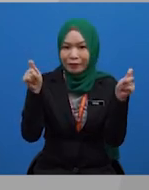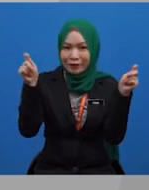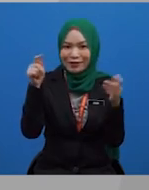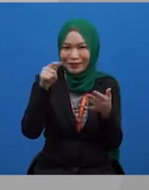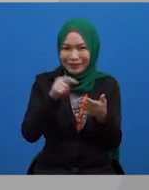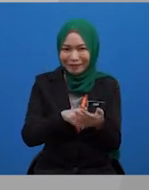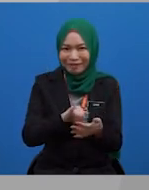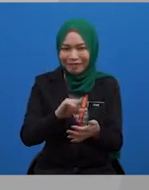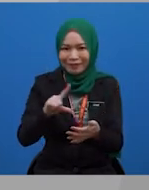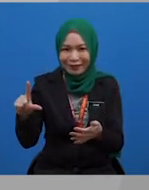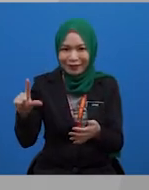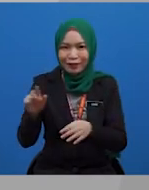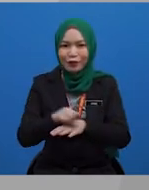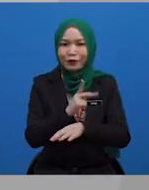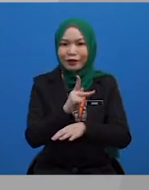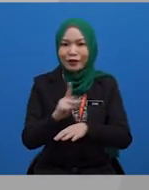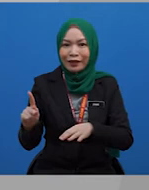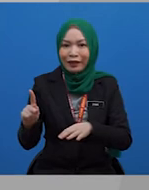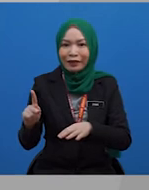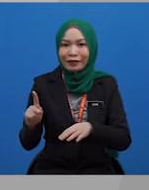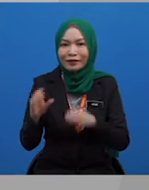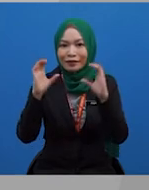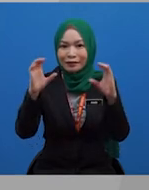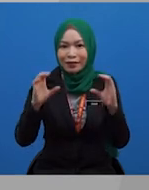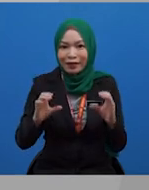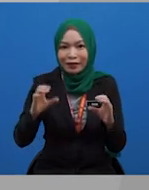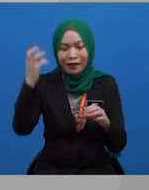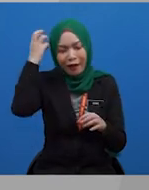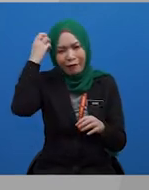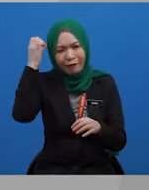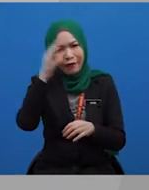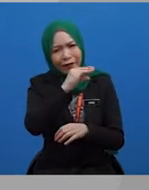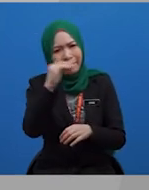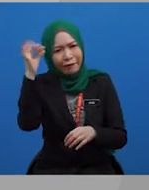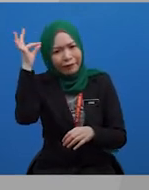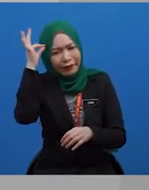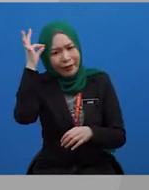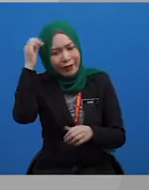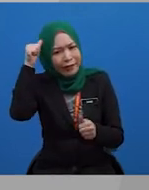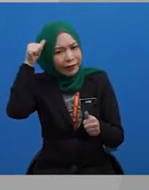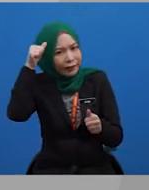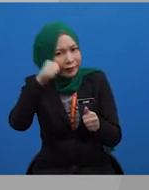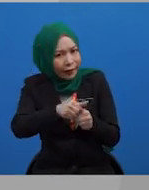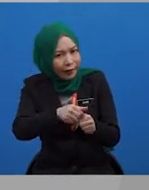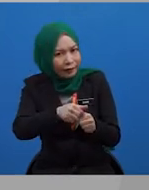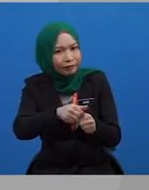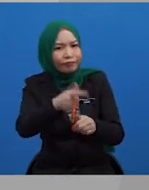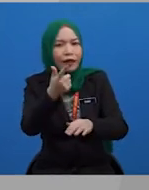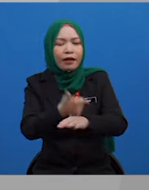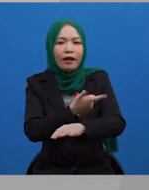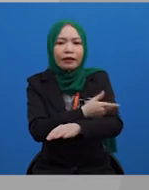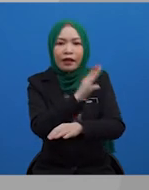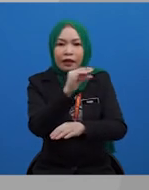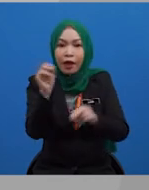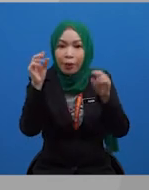ialah gunakan kaedah menghafal dan juga kaedah untuk berfikir. Ingat, latih dan